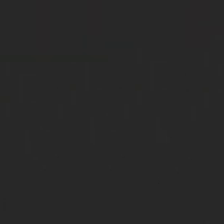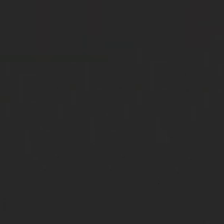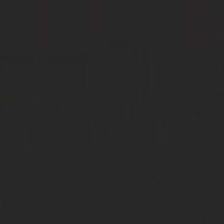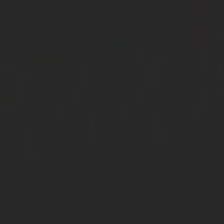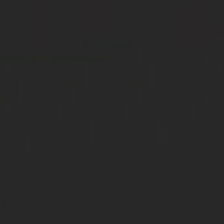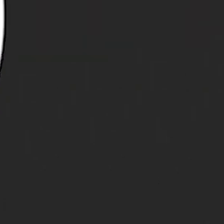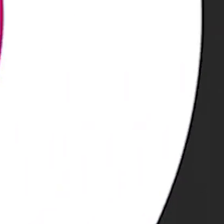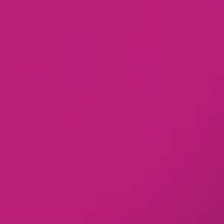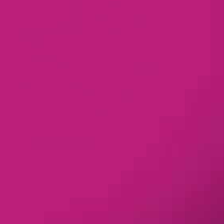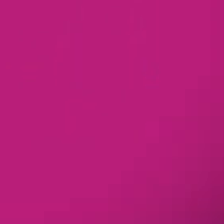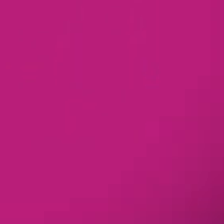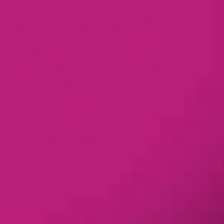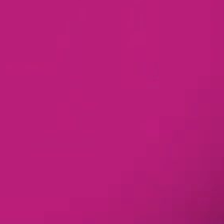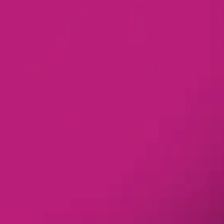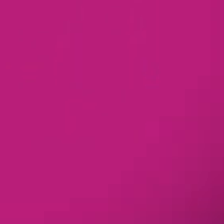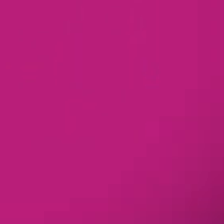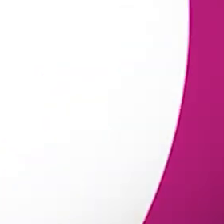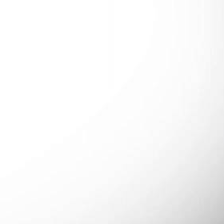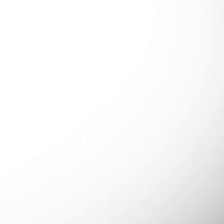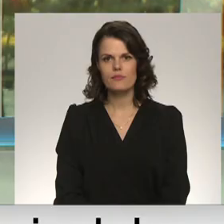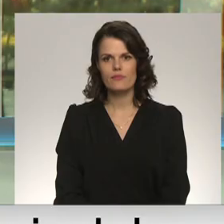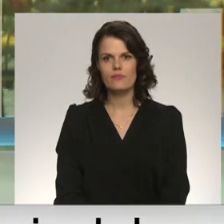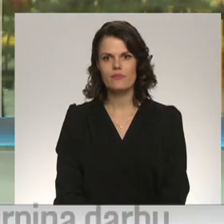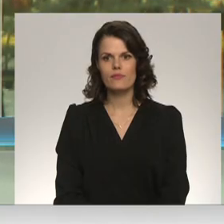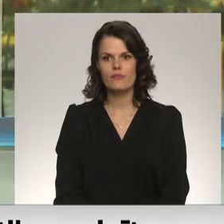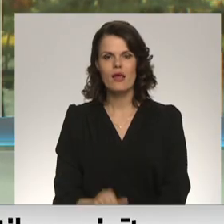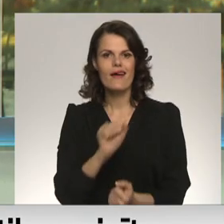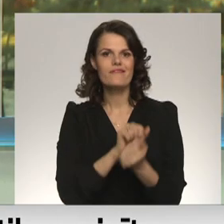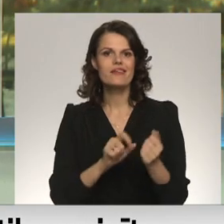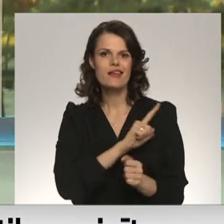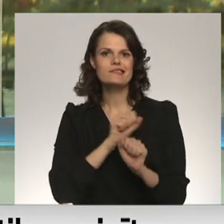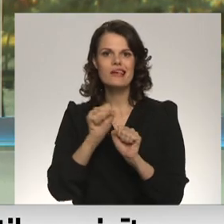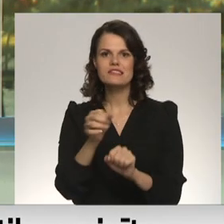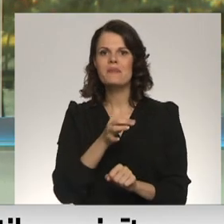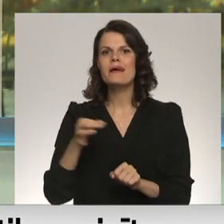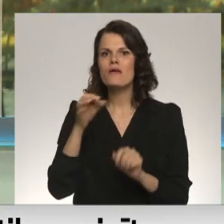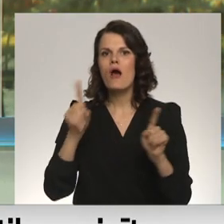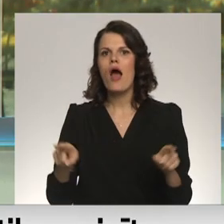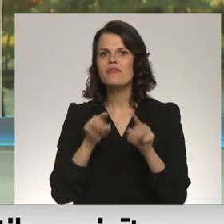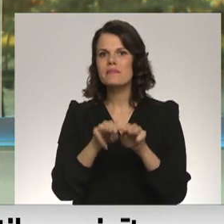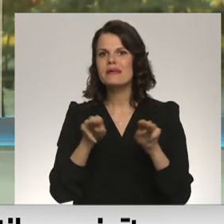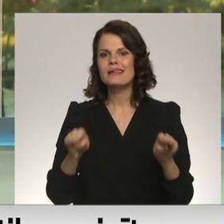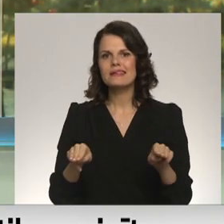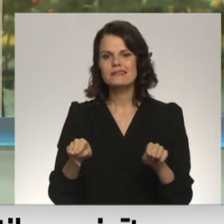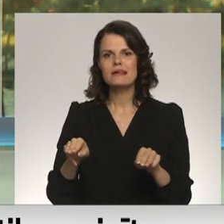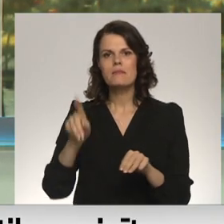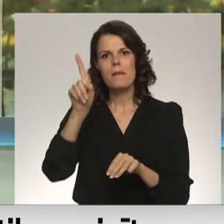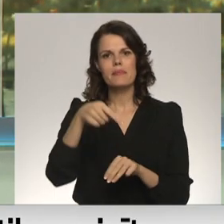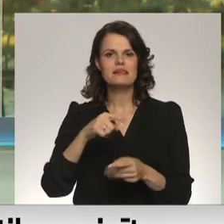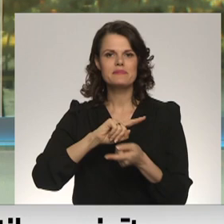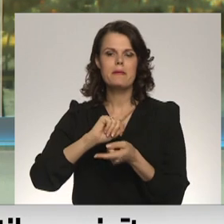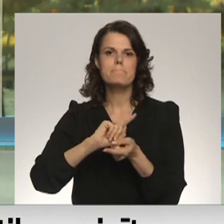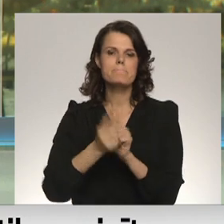Re, viss ēters ir te! Vides aizsardzības un reģionālās attīstības ministrijas prasības mainīt